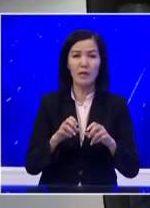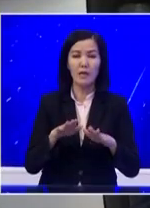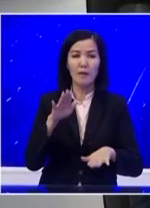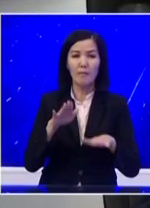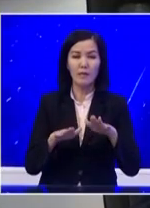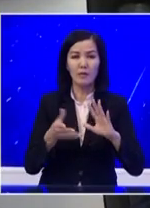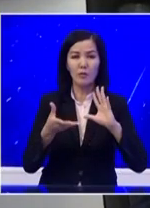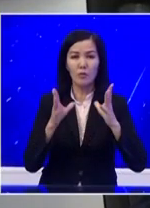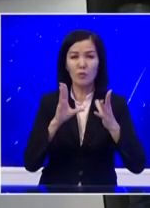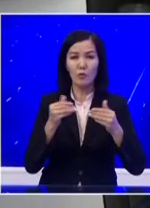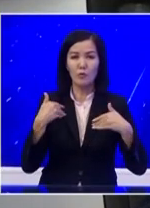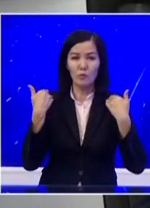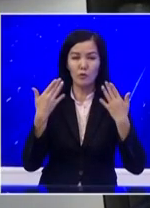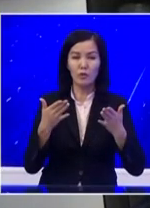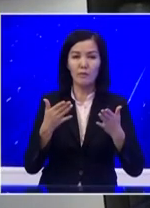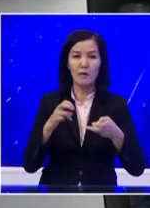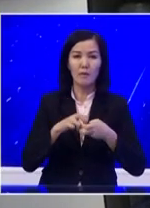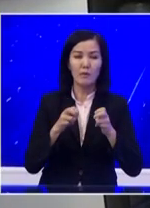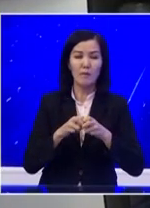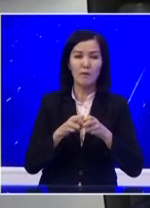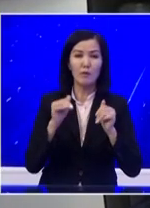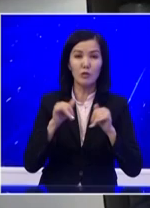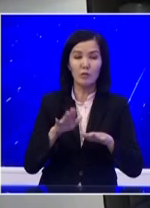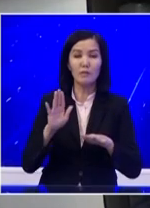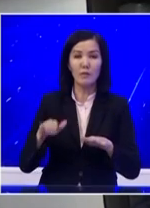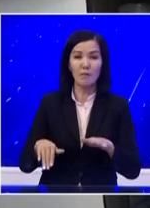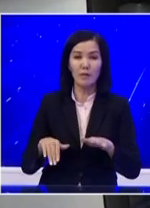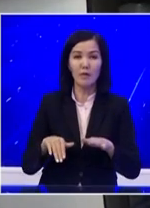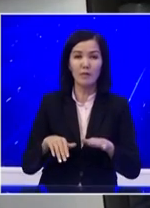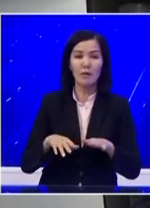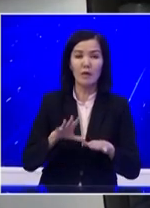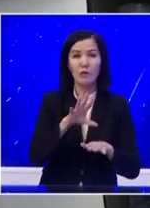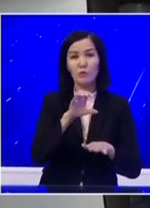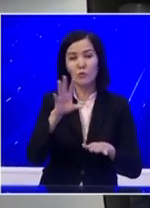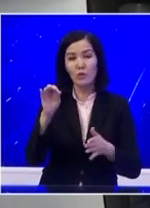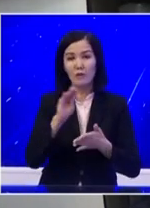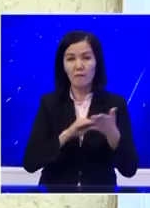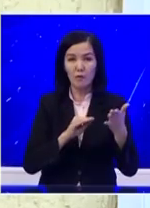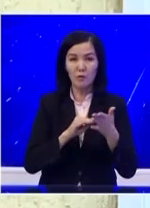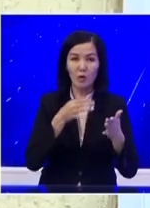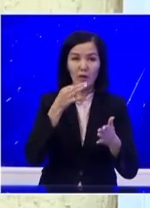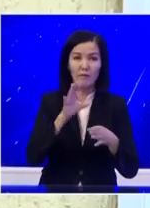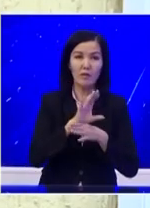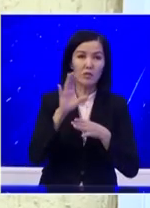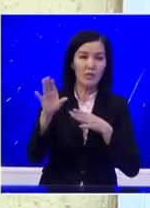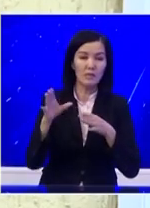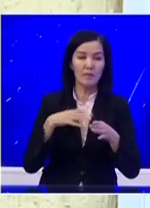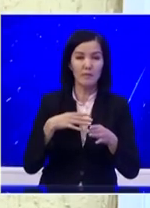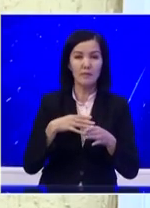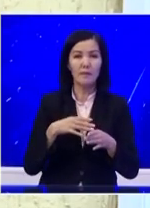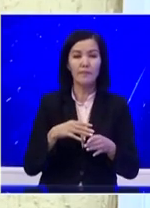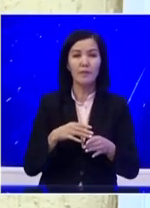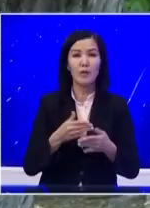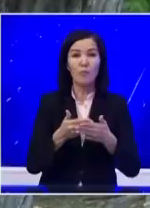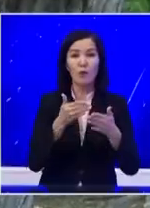арқасында қарастырылады. Проблемалық мәселелердің шешімі табылған соң, біз сурет, видео, текстін саламыз. Нұрған Атылу бұған дейін банк